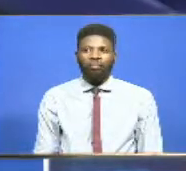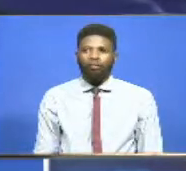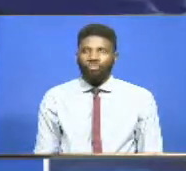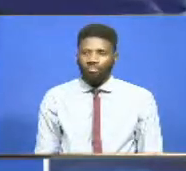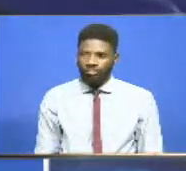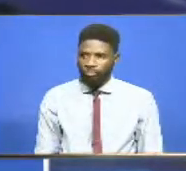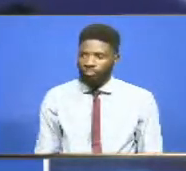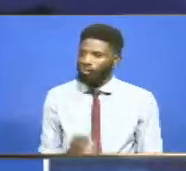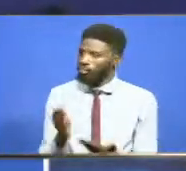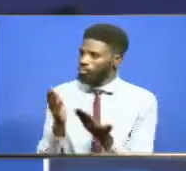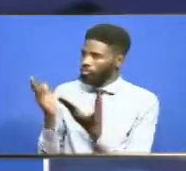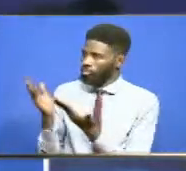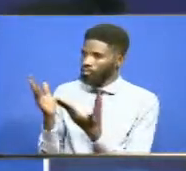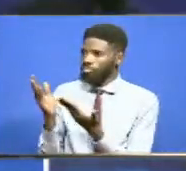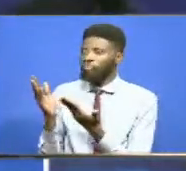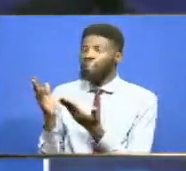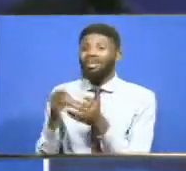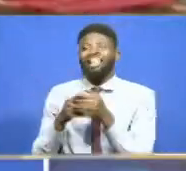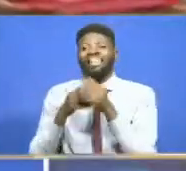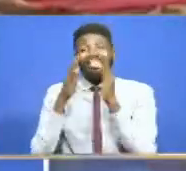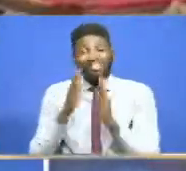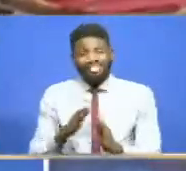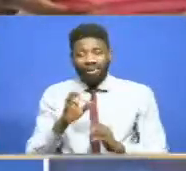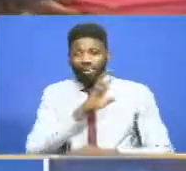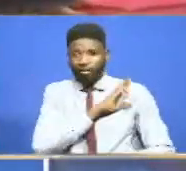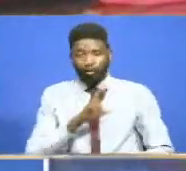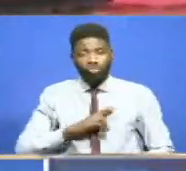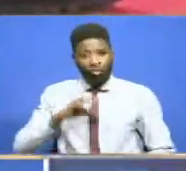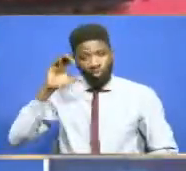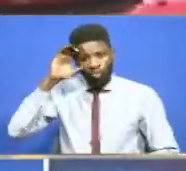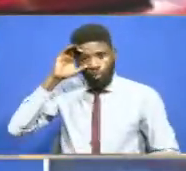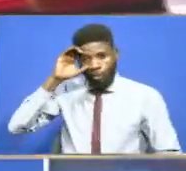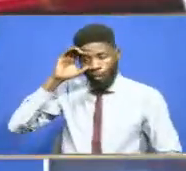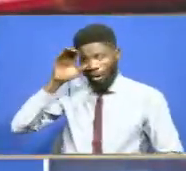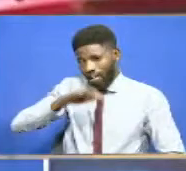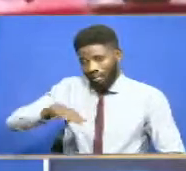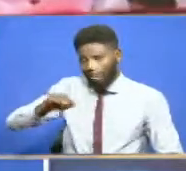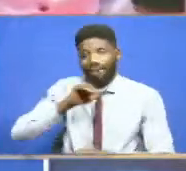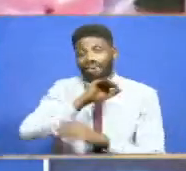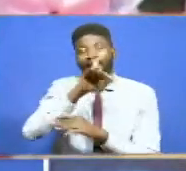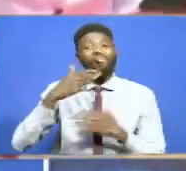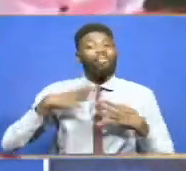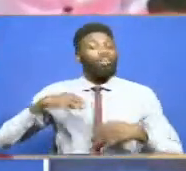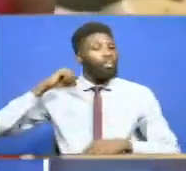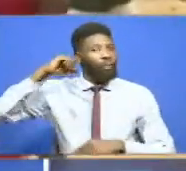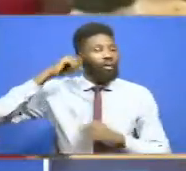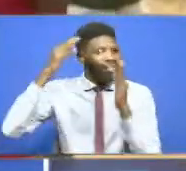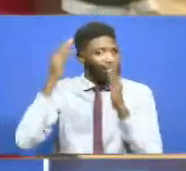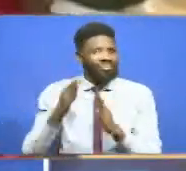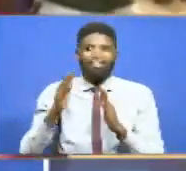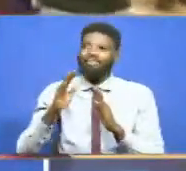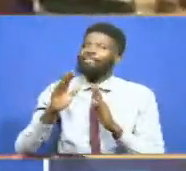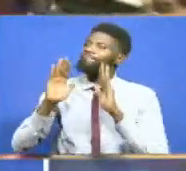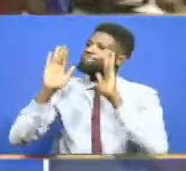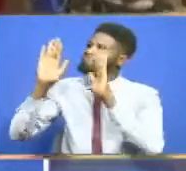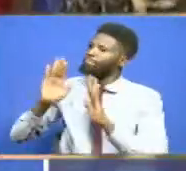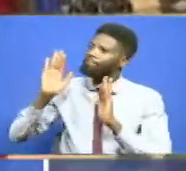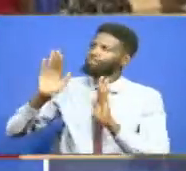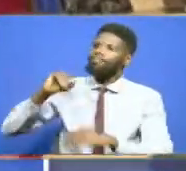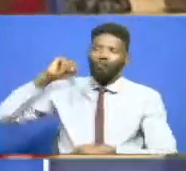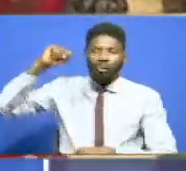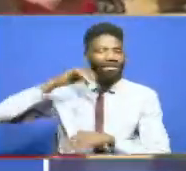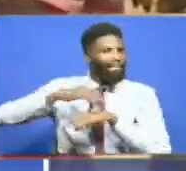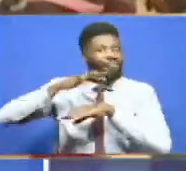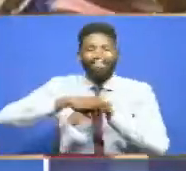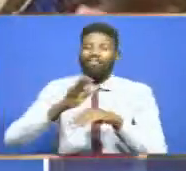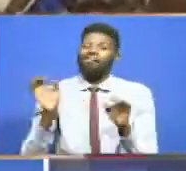Kwingineko, viongozi wa kidini katika eneo la Pwani wamewataka wanasiasa kukomesha kampeni za kisiasa za mapema na kuzingatia kufufua uchumi wa nchi